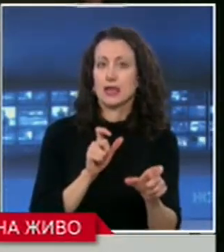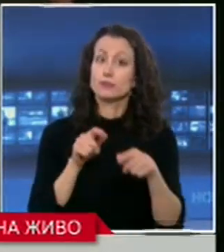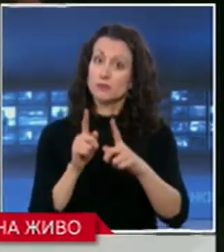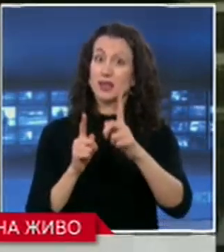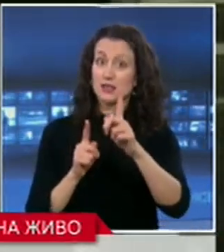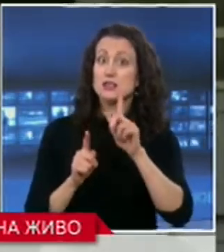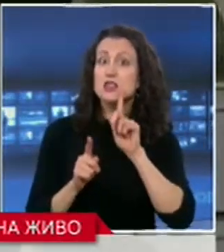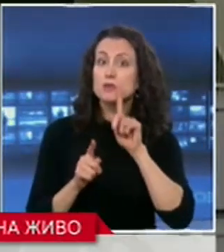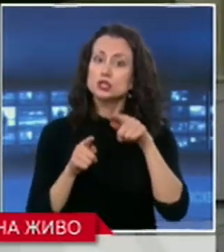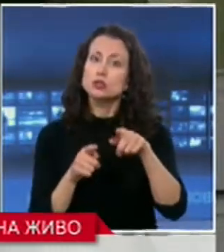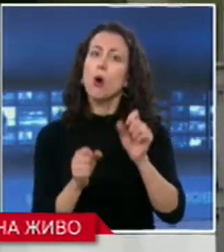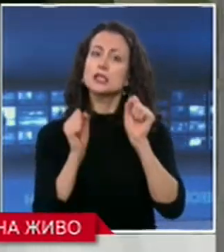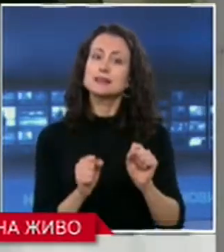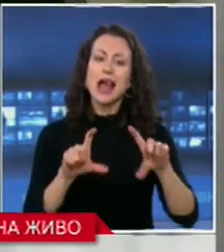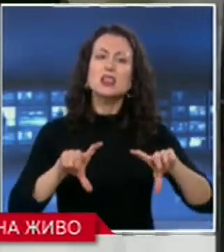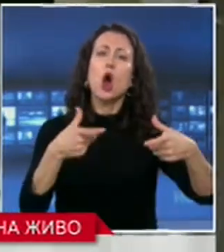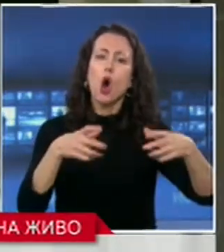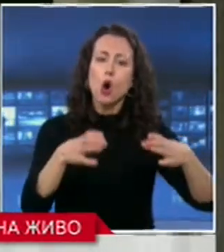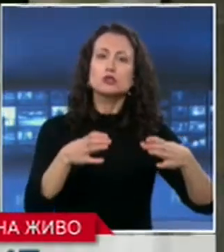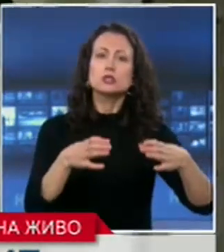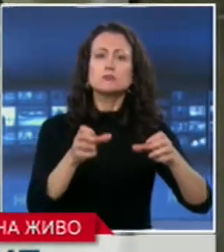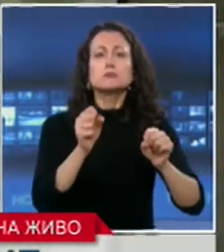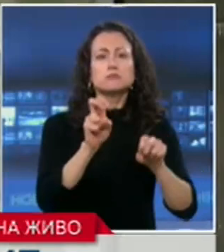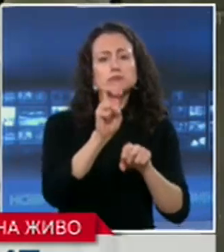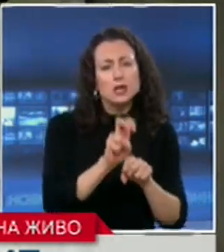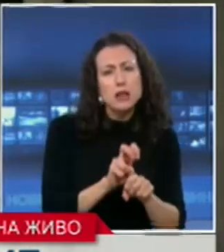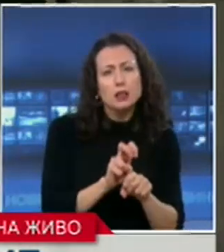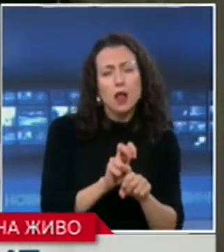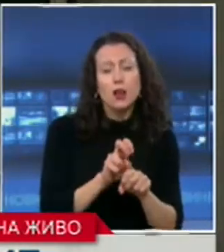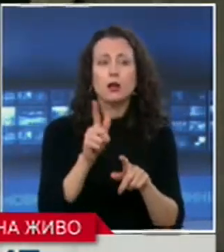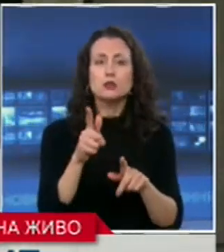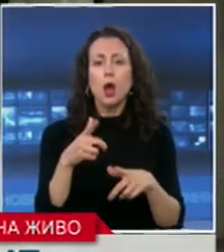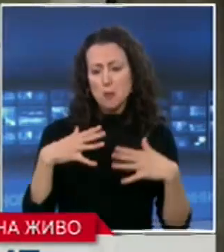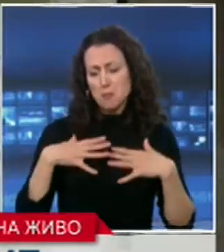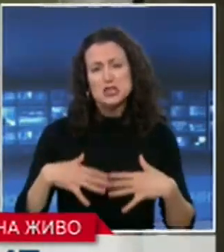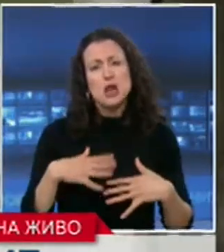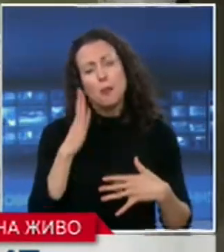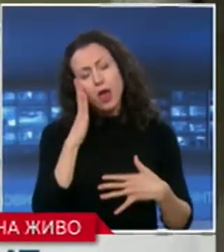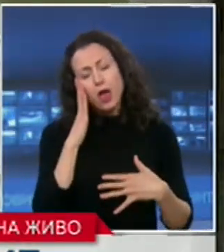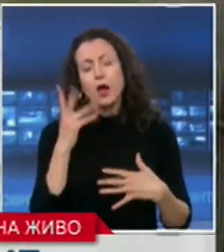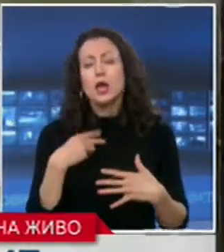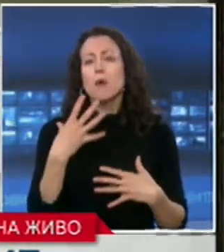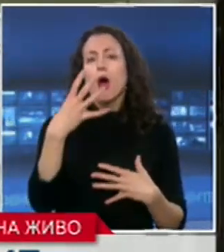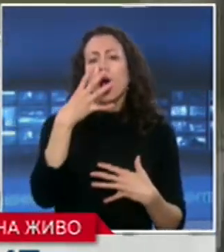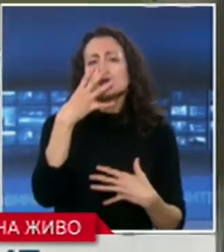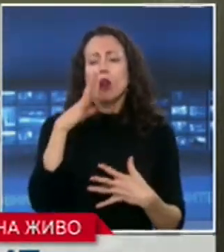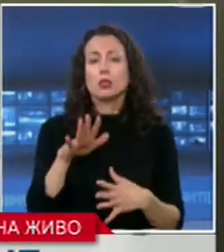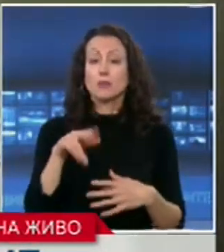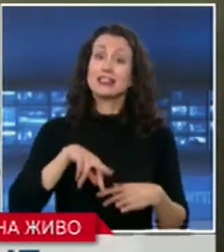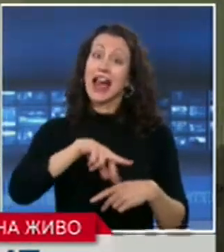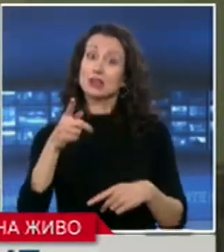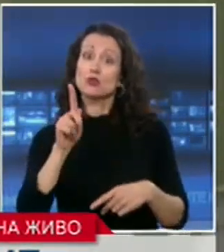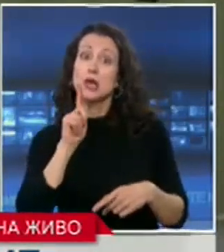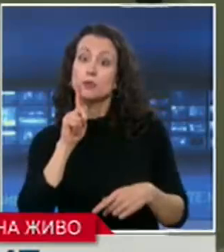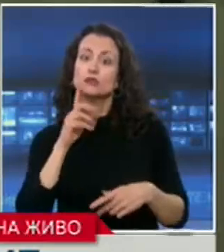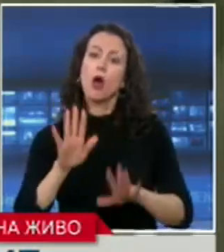стоял тук на този кош. Той е бил по пижама и с кислородна маска, а другият мъж е бил оставен да лежи тук на